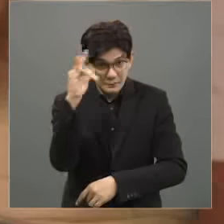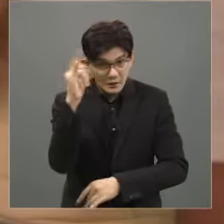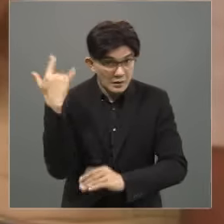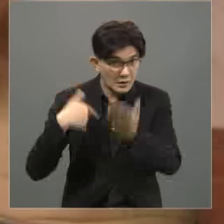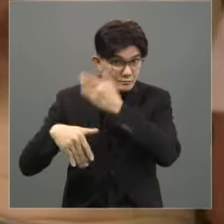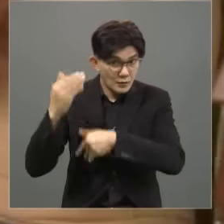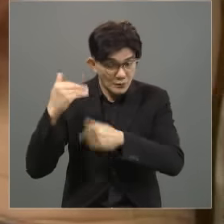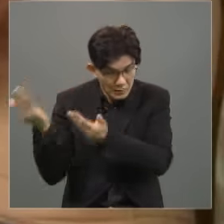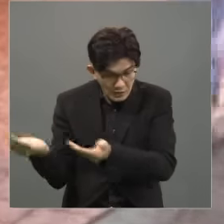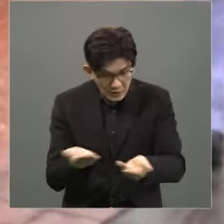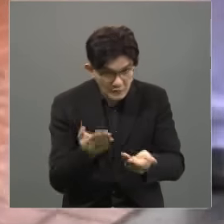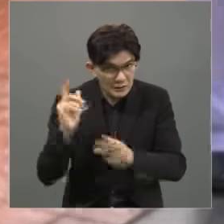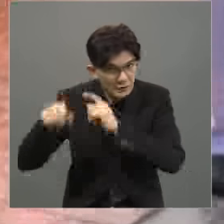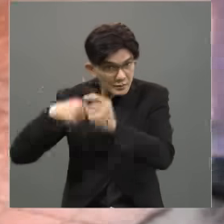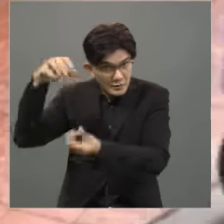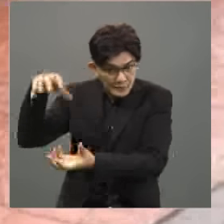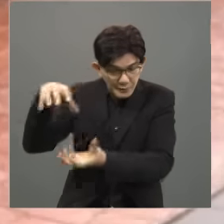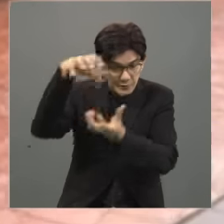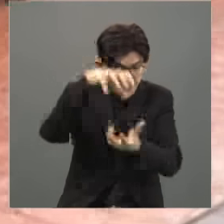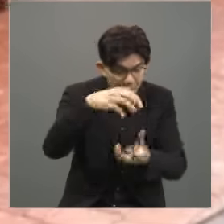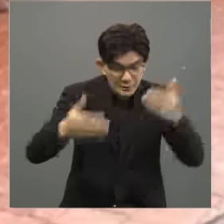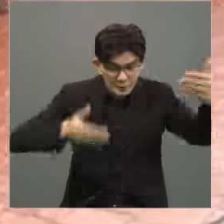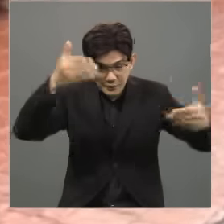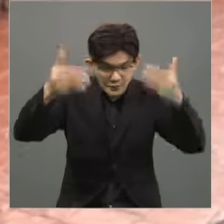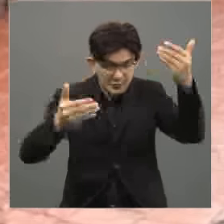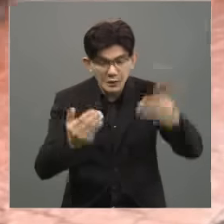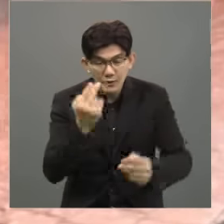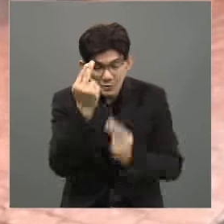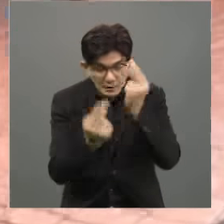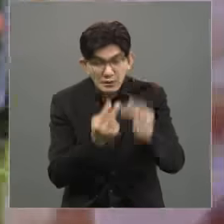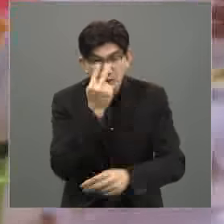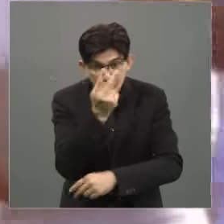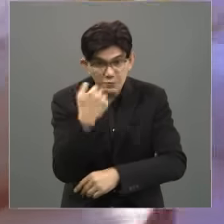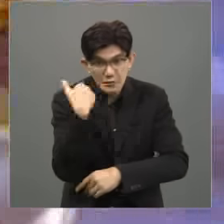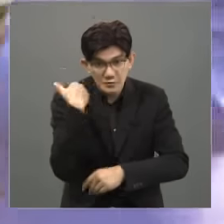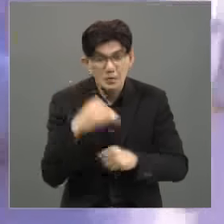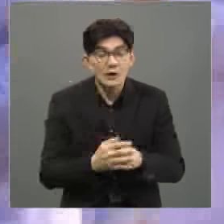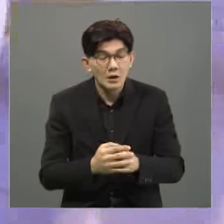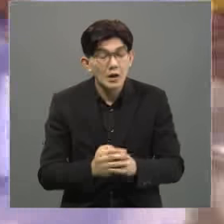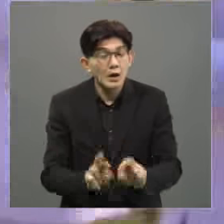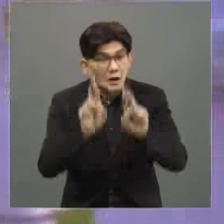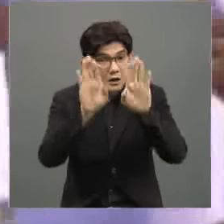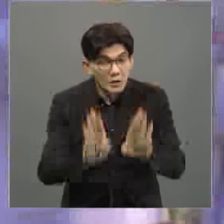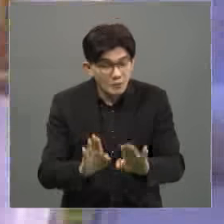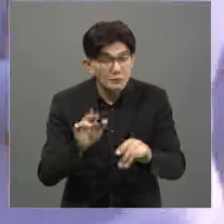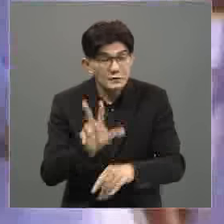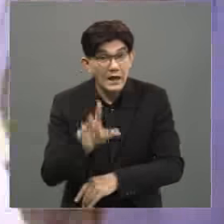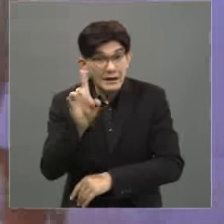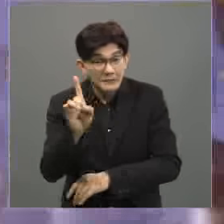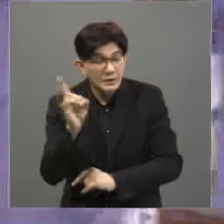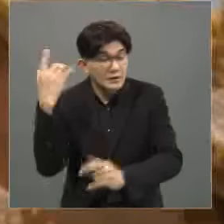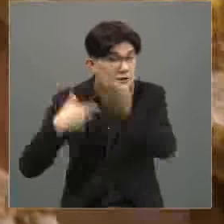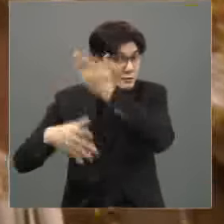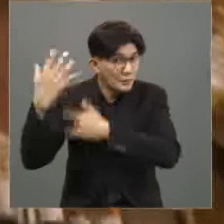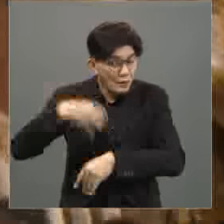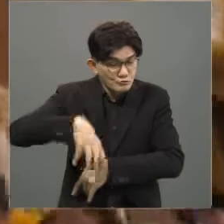การอัญเชิญพระบรมสารีริกธาตุมาจัดแสดงให้ประชาชนได้เข้าเยี่ยมชมรวมทั้งมีระบบเวอร์ชัน 3D เรื่องราวพุทธประวัติ